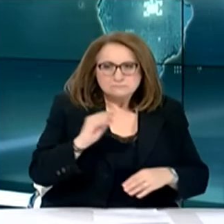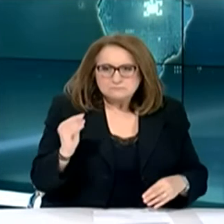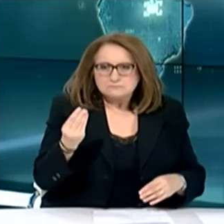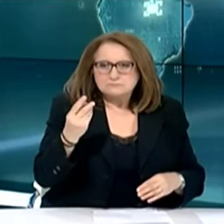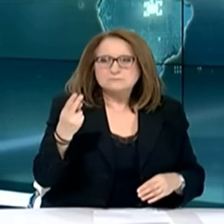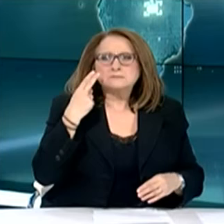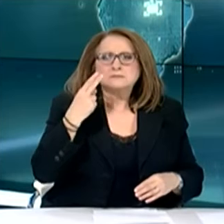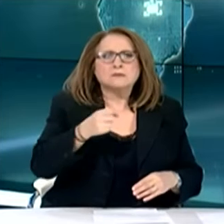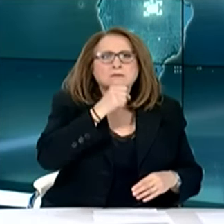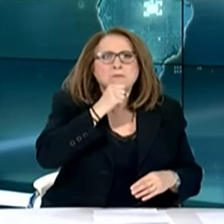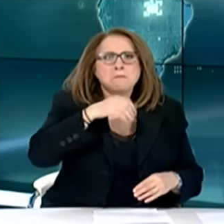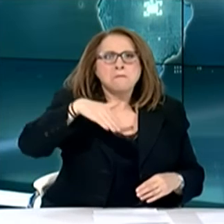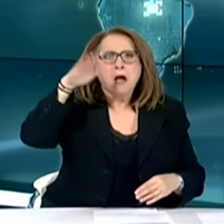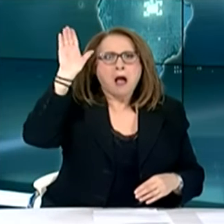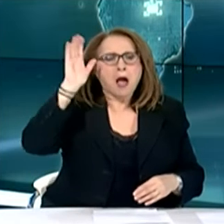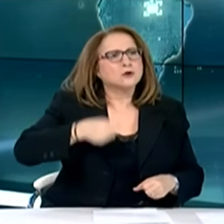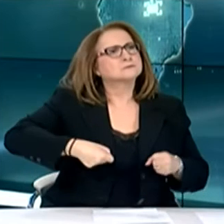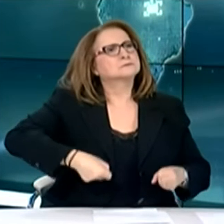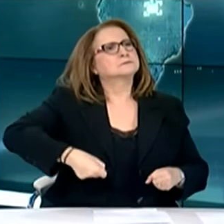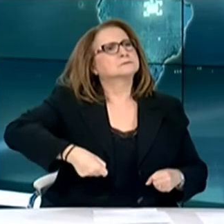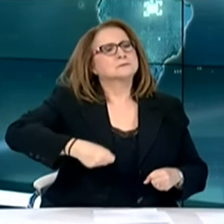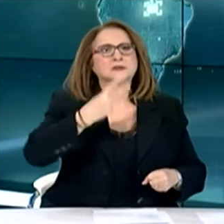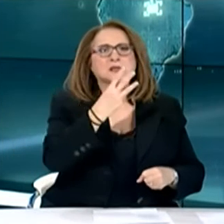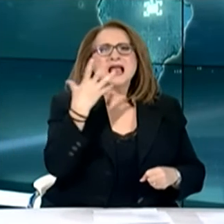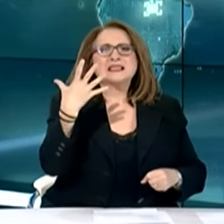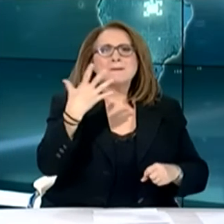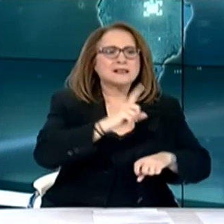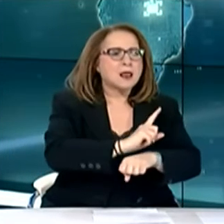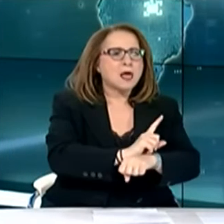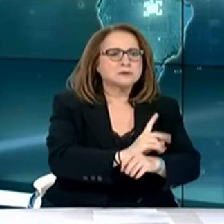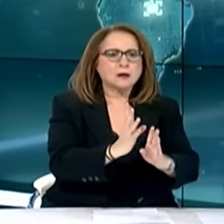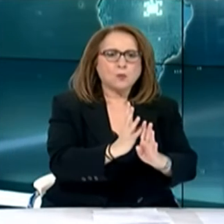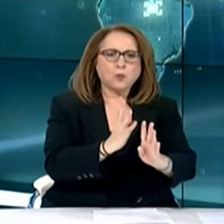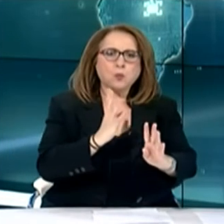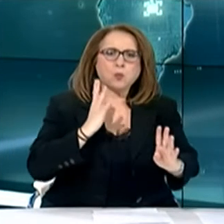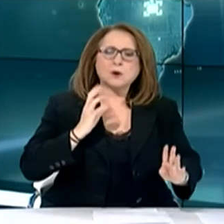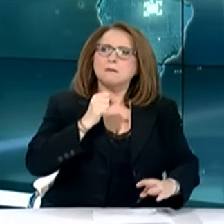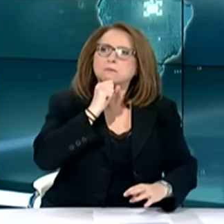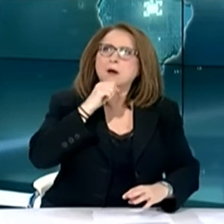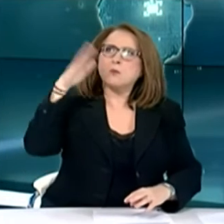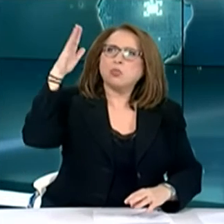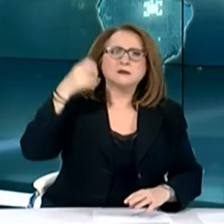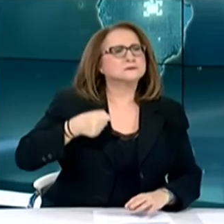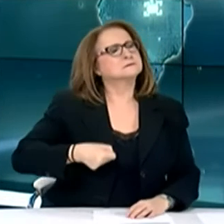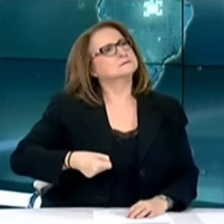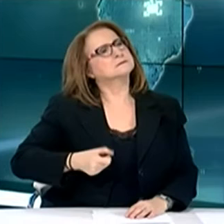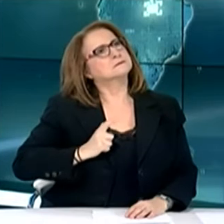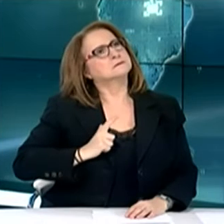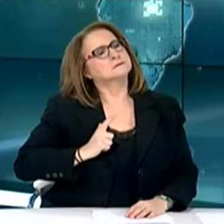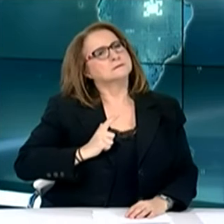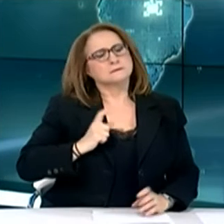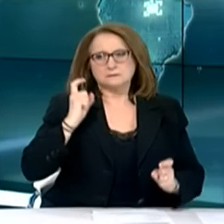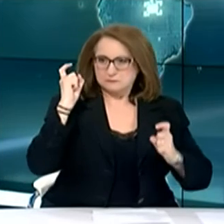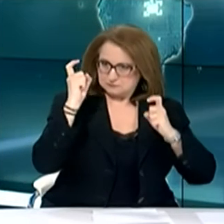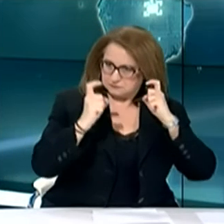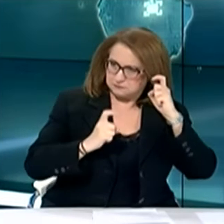να συγκροτίζονται, να περιμένουν ακόμα και 35 λεπτά στην ουρά και θέλω να ρωτήσω αν πρέπει να ληφθούν κάποια επιπλέον μέτρα όσον αφορά τις αποστάσεις που πρέπει να τηρούνται